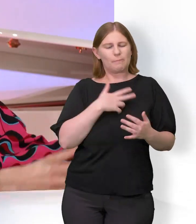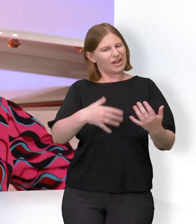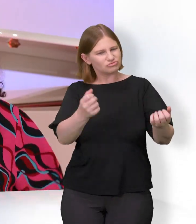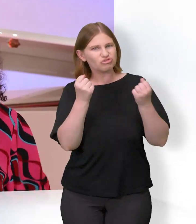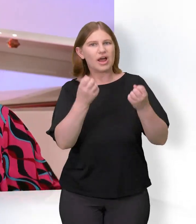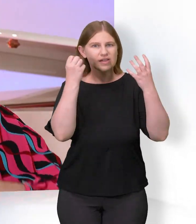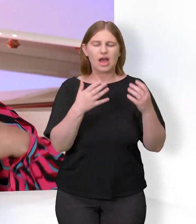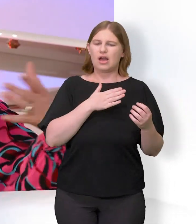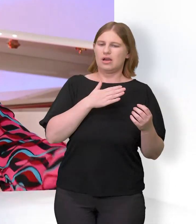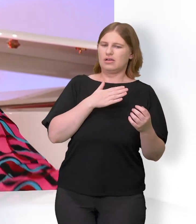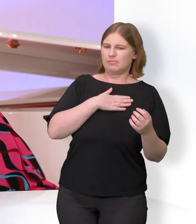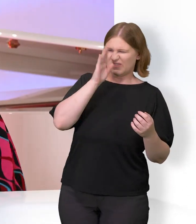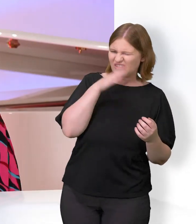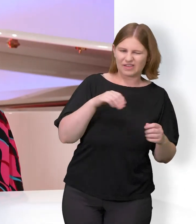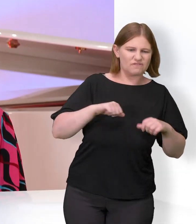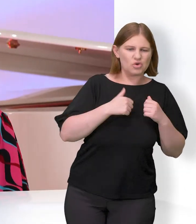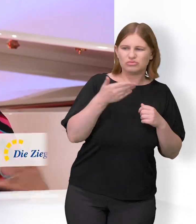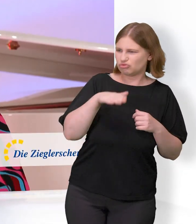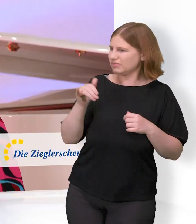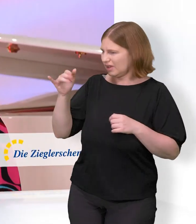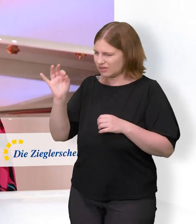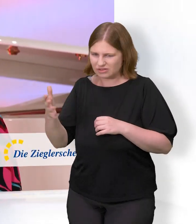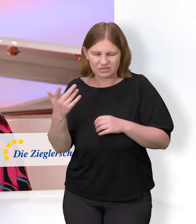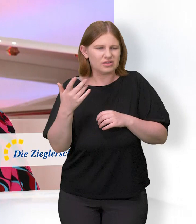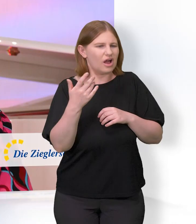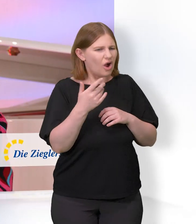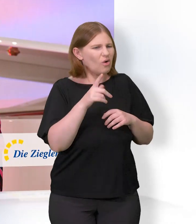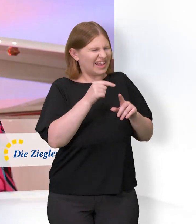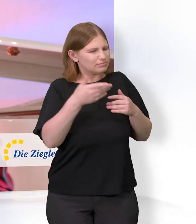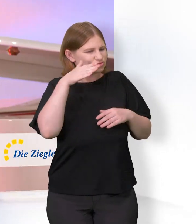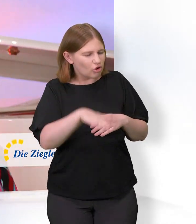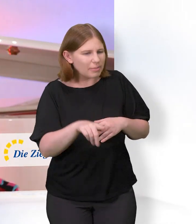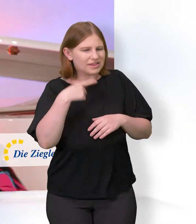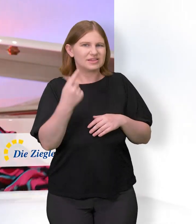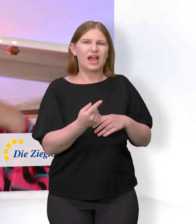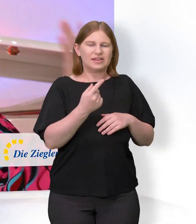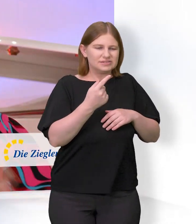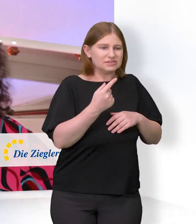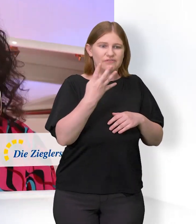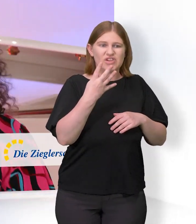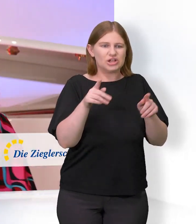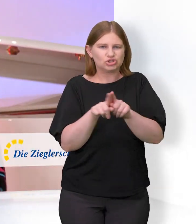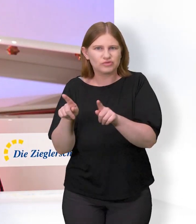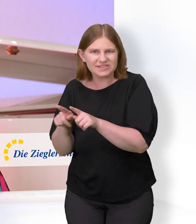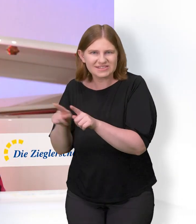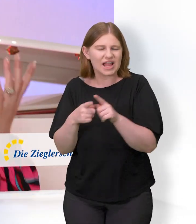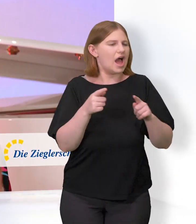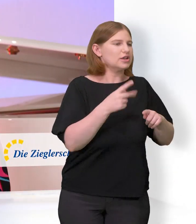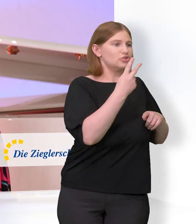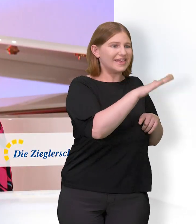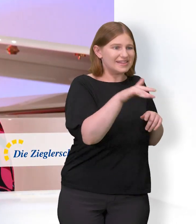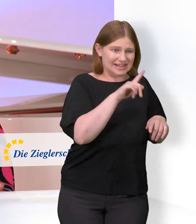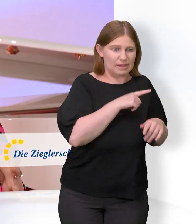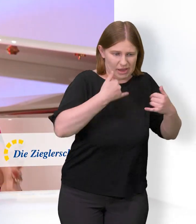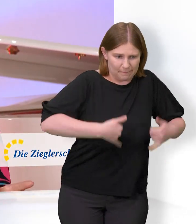habe versucht, noch Mutter zu... Ja, genau. Und an Krebs. Und dann hatte ich die 2 Kinder und dann hatten wir kein Geld und dann hatte ich Stimmprobleme und